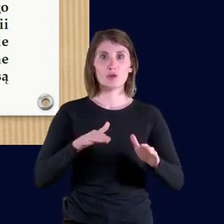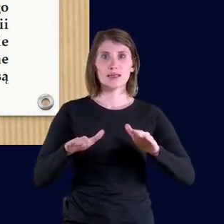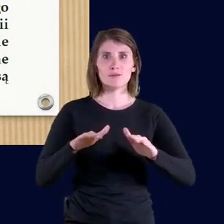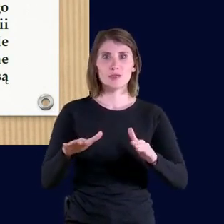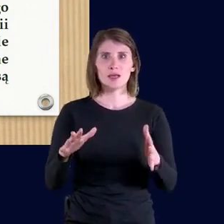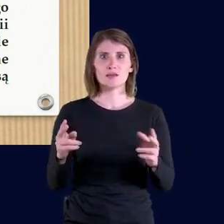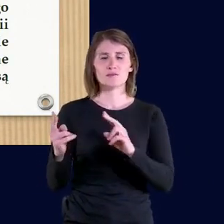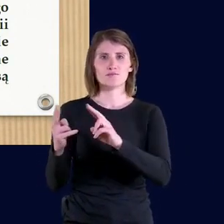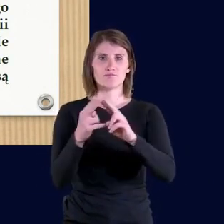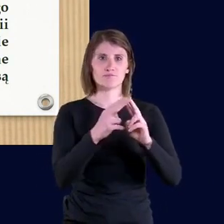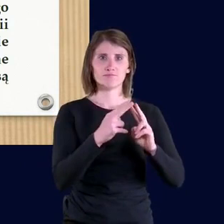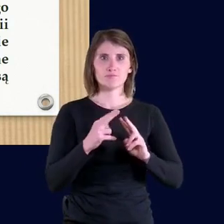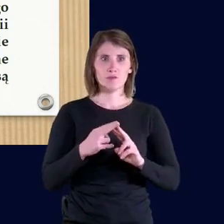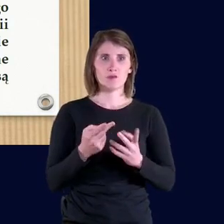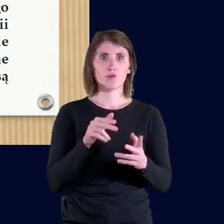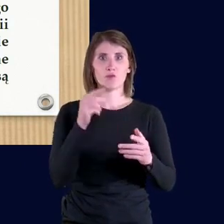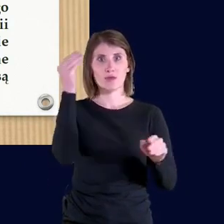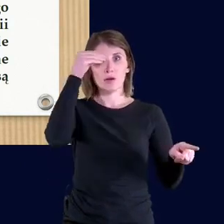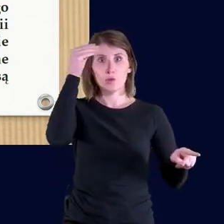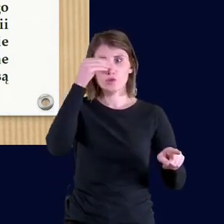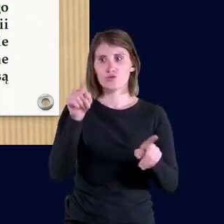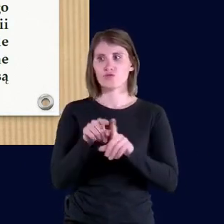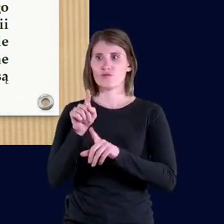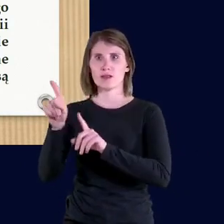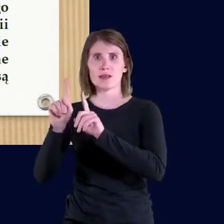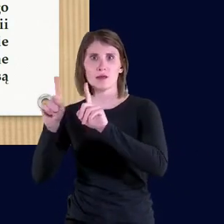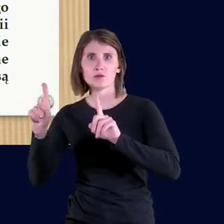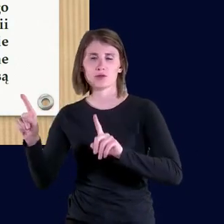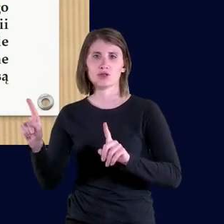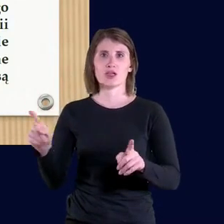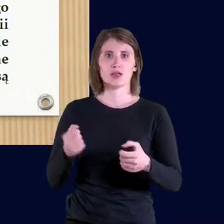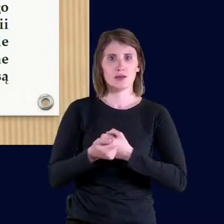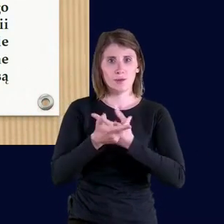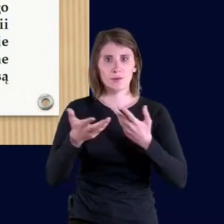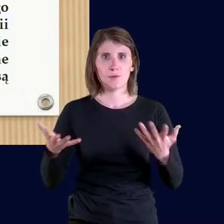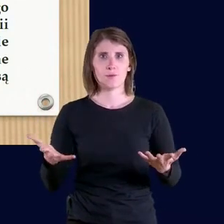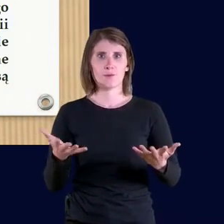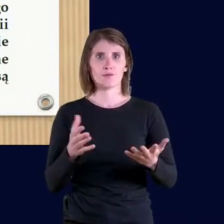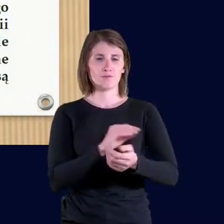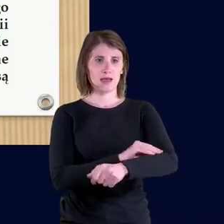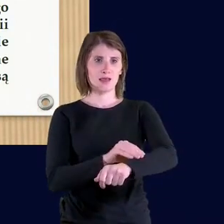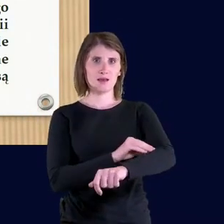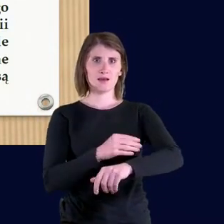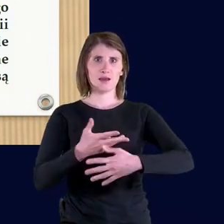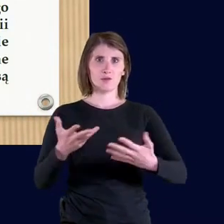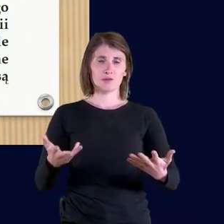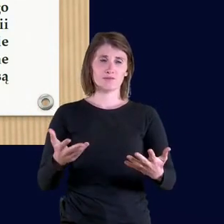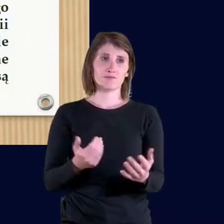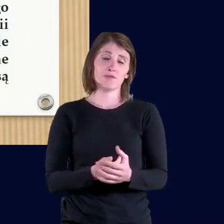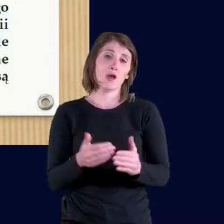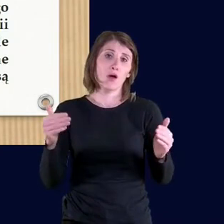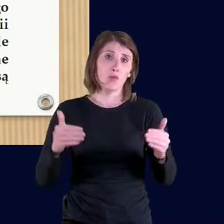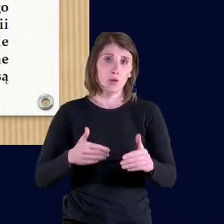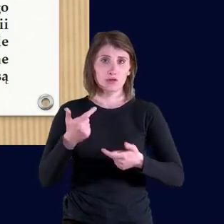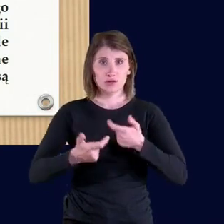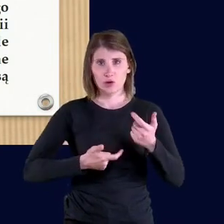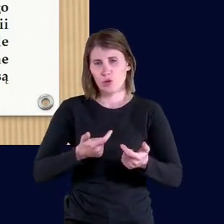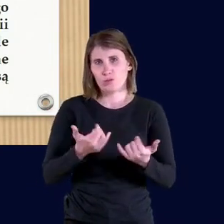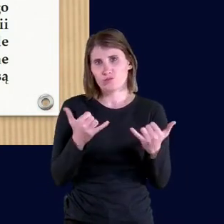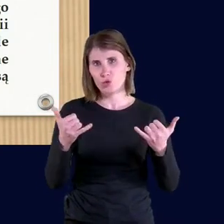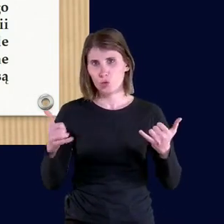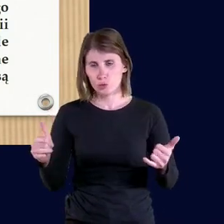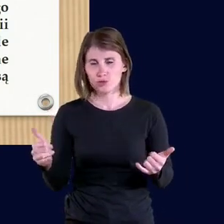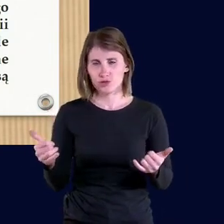dla uczniów dla nauczycieli i udostępnić im jakoś zbiory można to było robić na różne sposoby